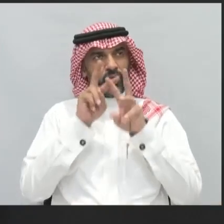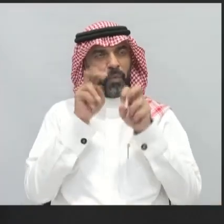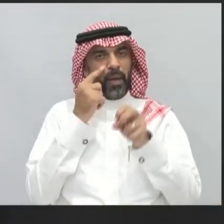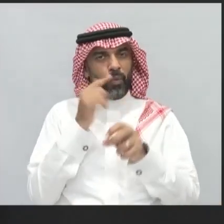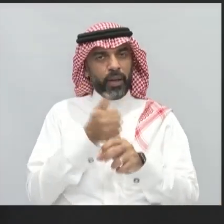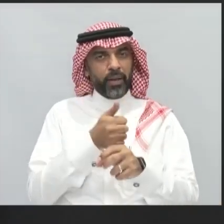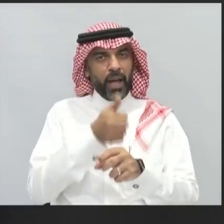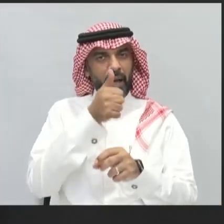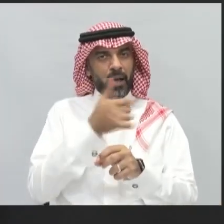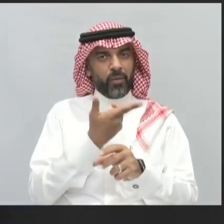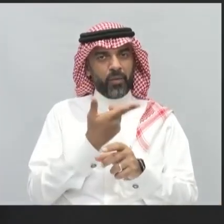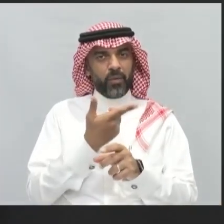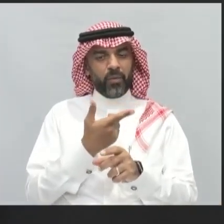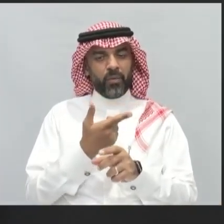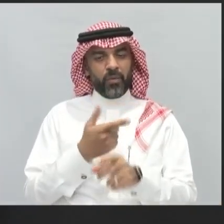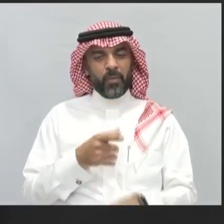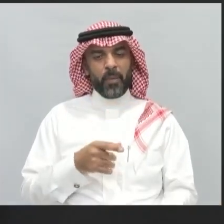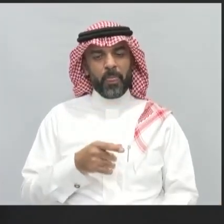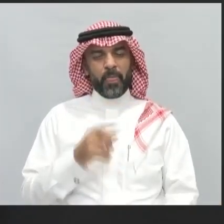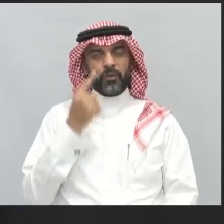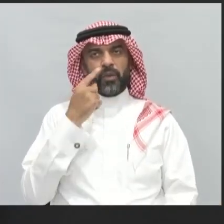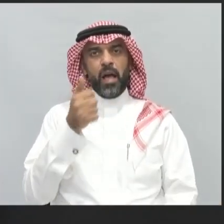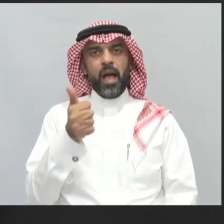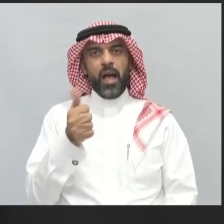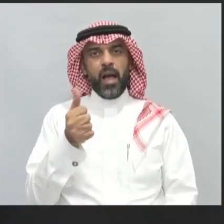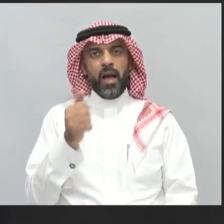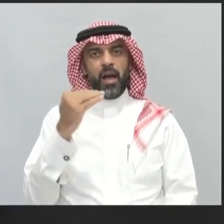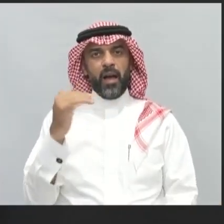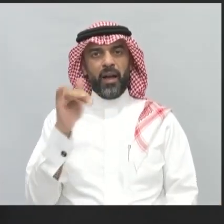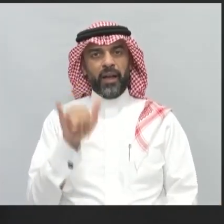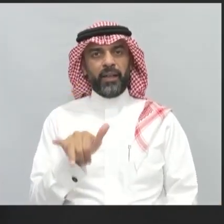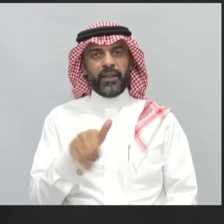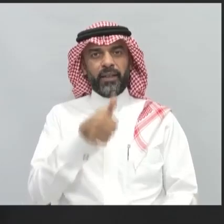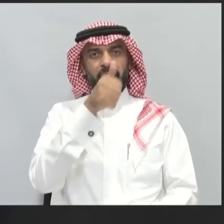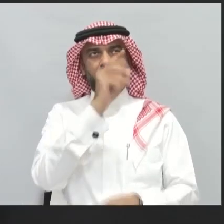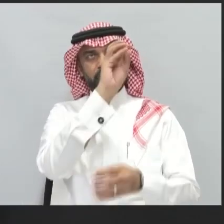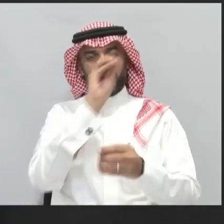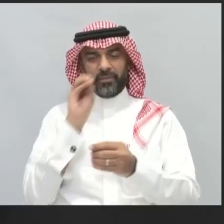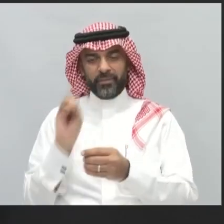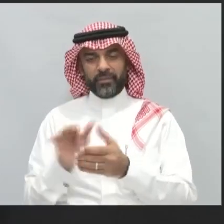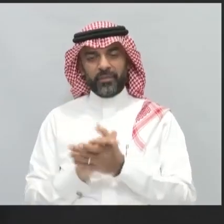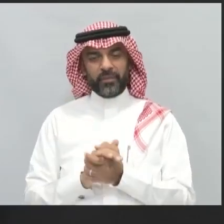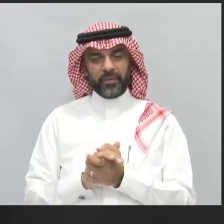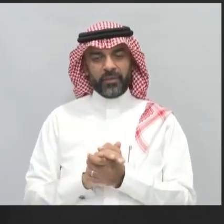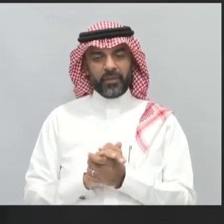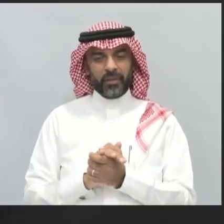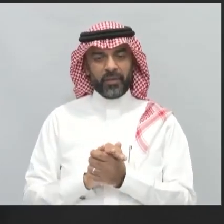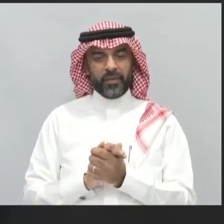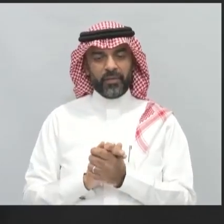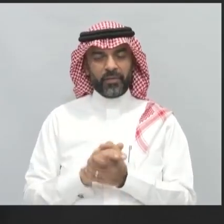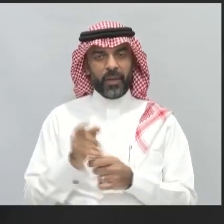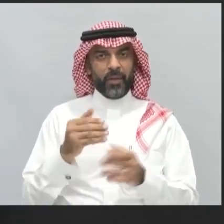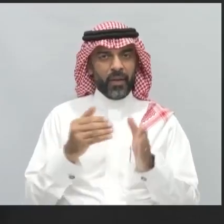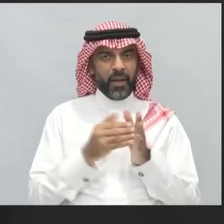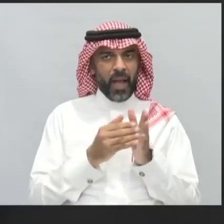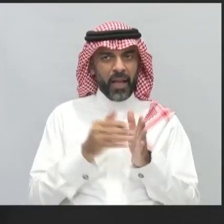الفعل ماذا احسنتم هو الفعل احيا و الفعل المنتهي بالف بالف